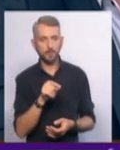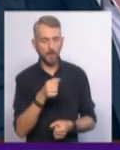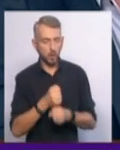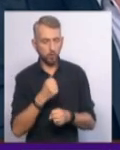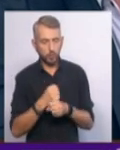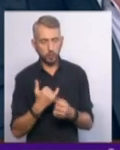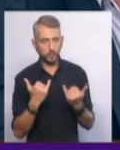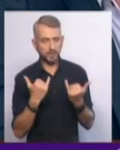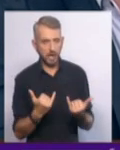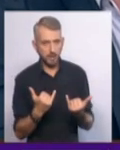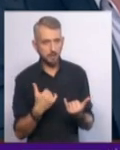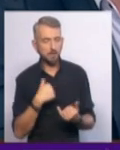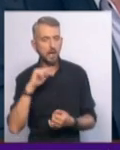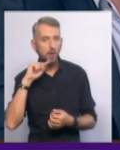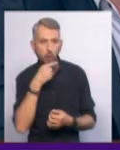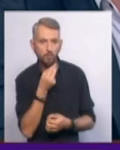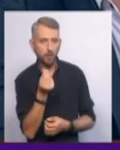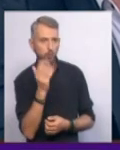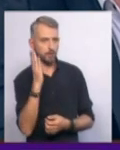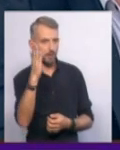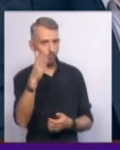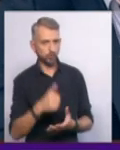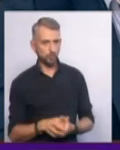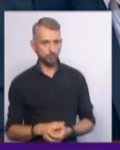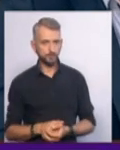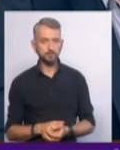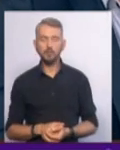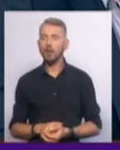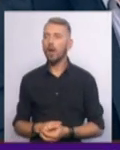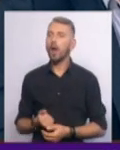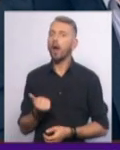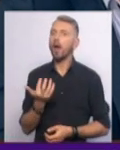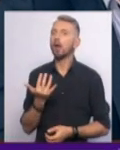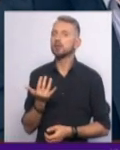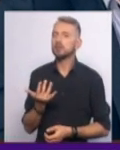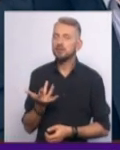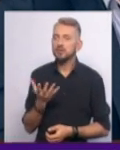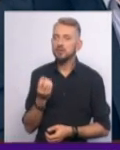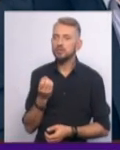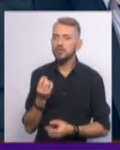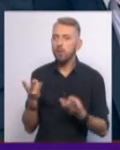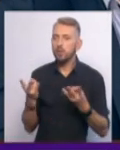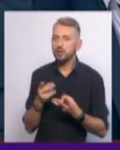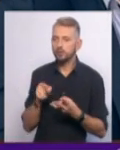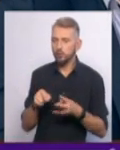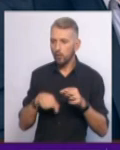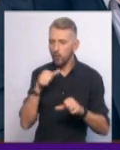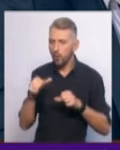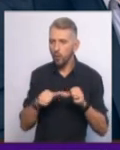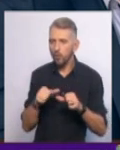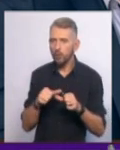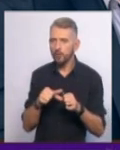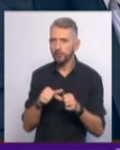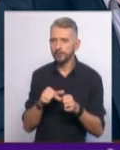роботою зараз економимо кошти в майбутньому. Угу, угу. А скільки ще потрібно цього року